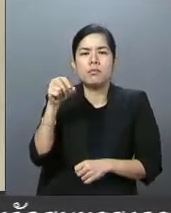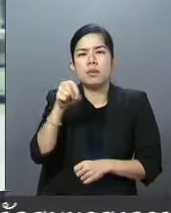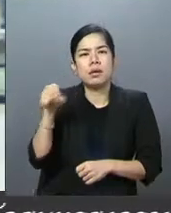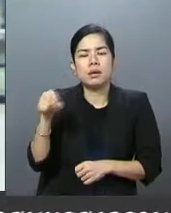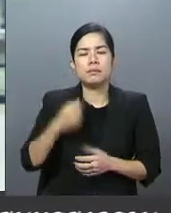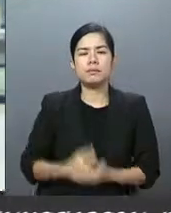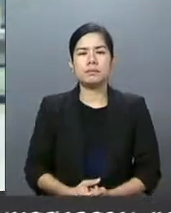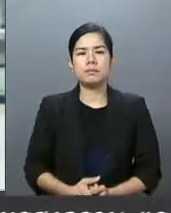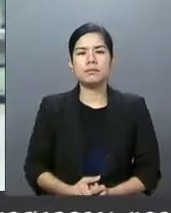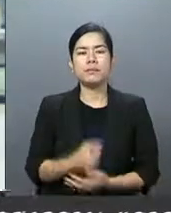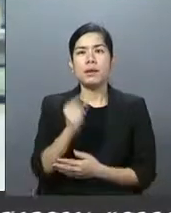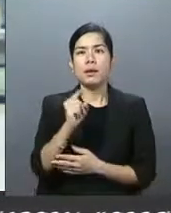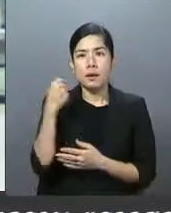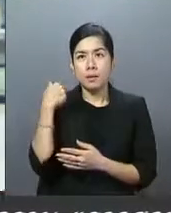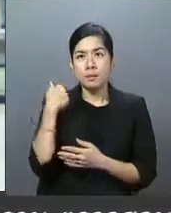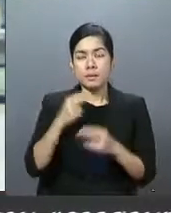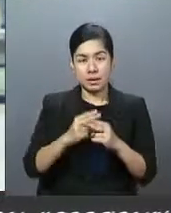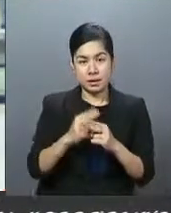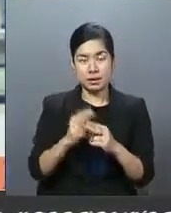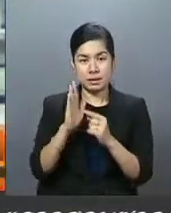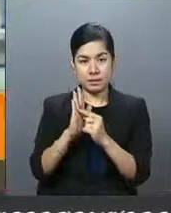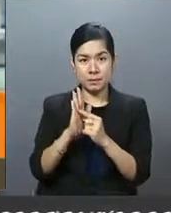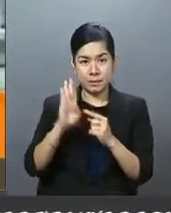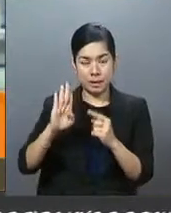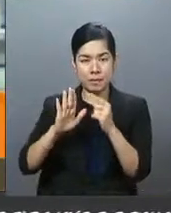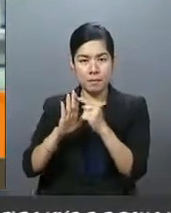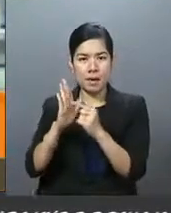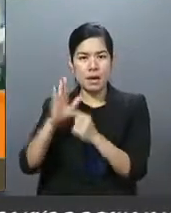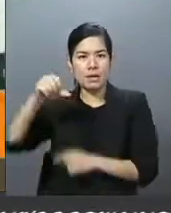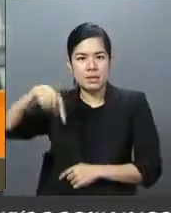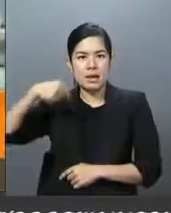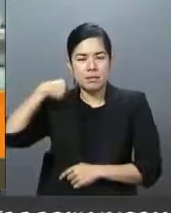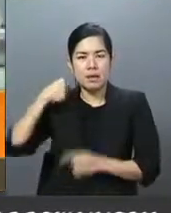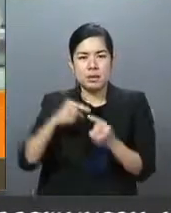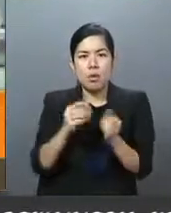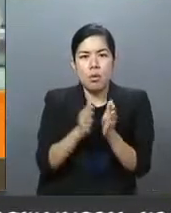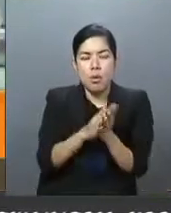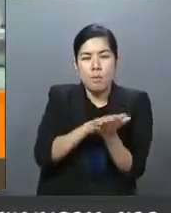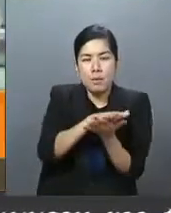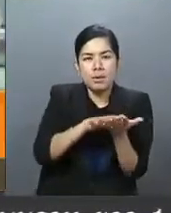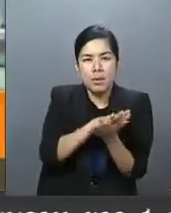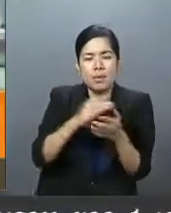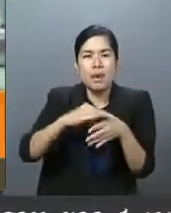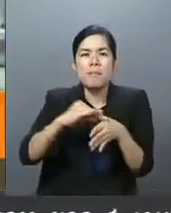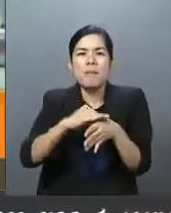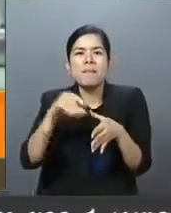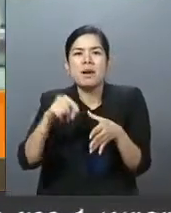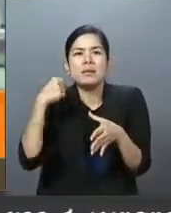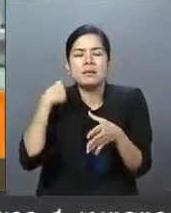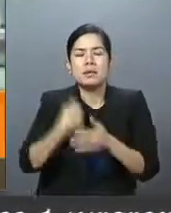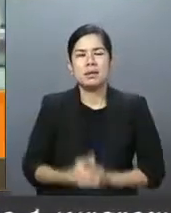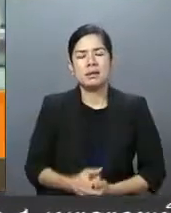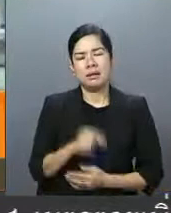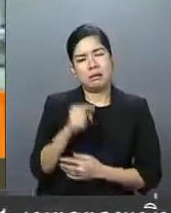ขาจะใช้ที่เรียกว่าแบะแซนะภาษาชาวบ้านนะก็คือกลูโคสซิรัปนั่นเองผสมกับน้ำมันปาล์มน้ำมันปาล์มก็ค่อนข้างจะอิ่